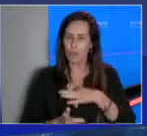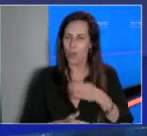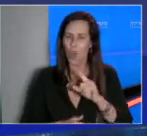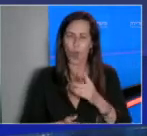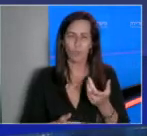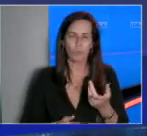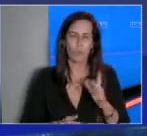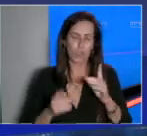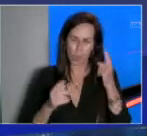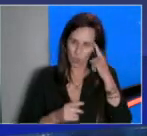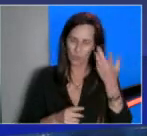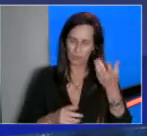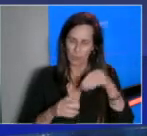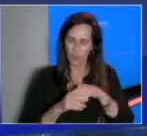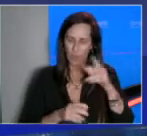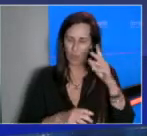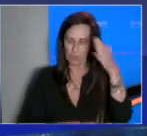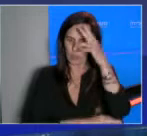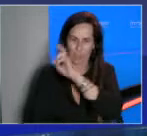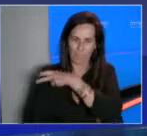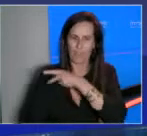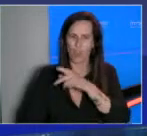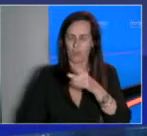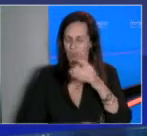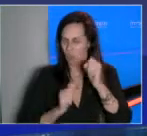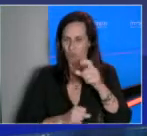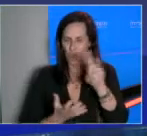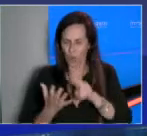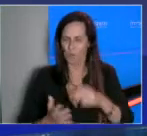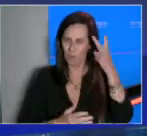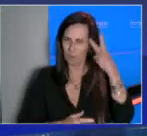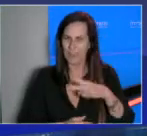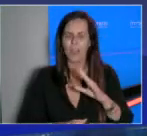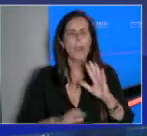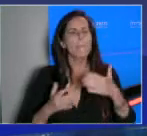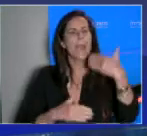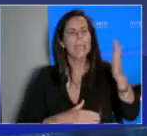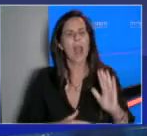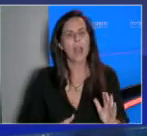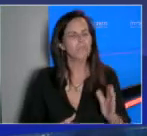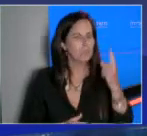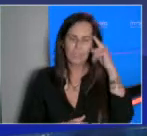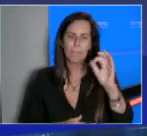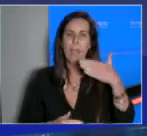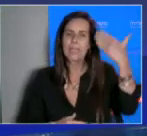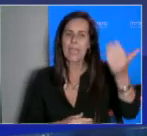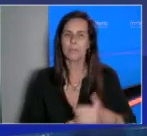לא מדברת לעומת מה שאת יודעת מתוך העולם הערבי, ואני בטוח שאת קוראת ונהירה בעניין. לאן זה הולך לפי